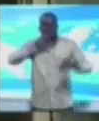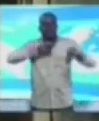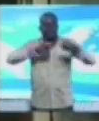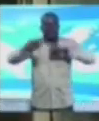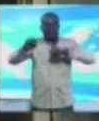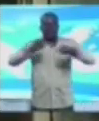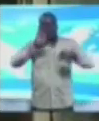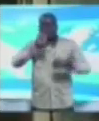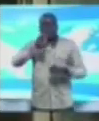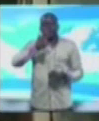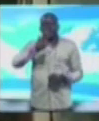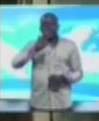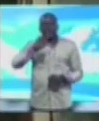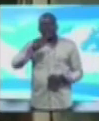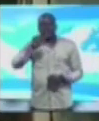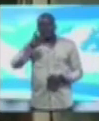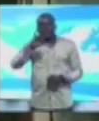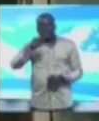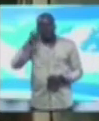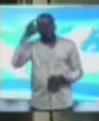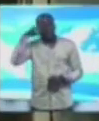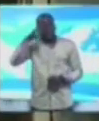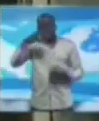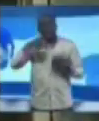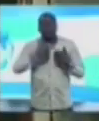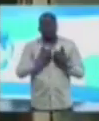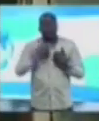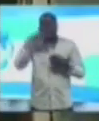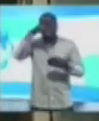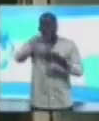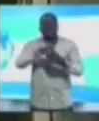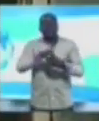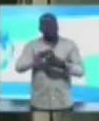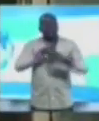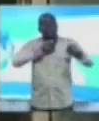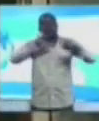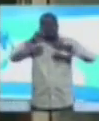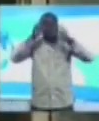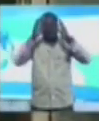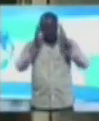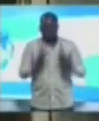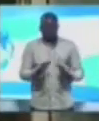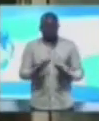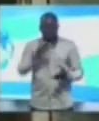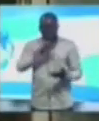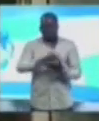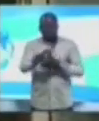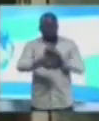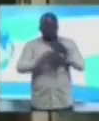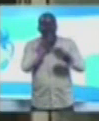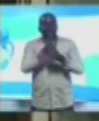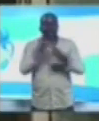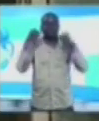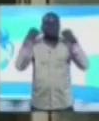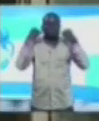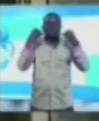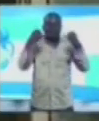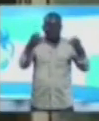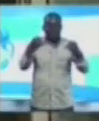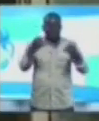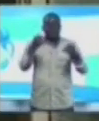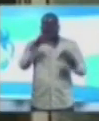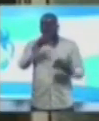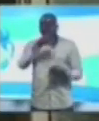cubain, qui prête leurs services dans les structures sportives. Cette année, je vais vous informer, le